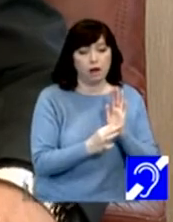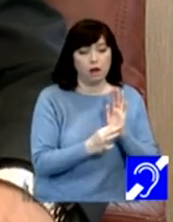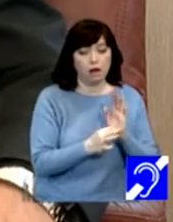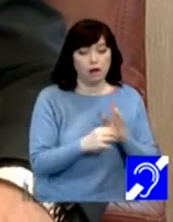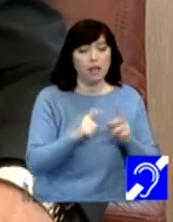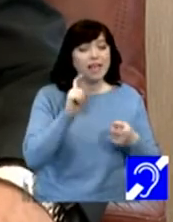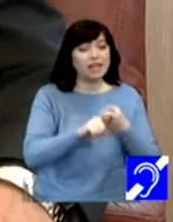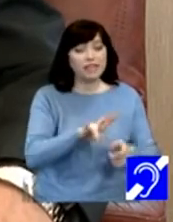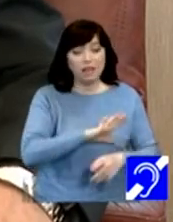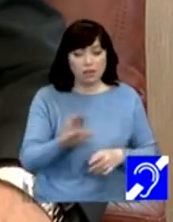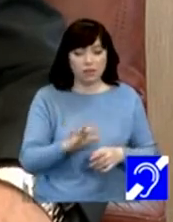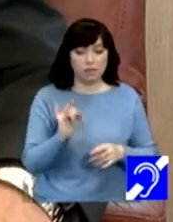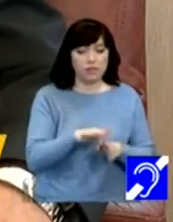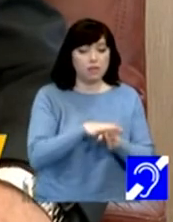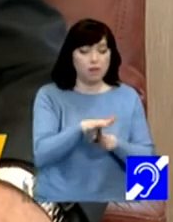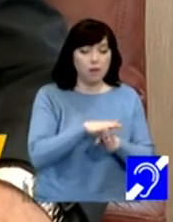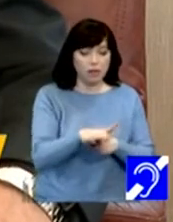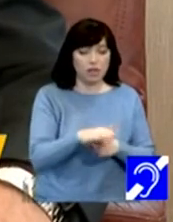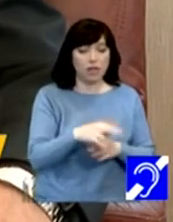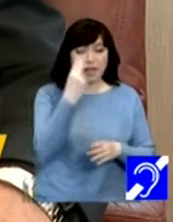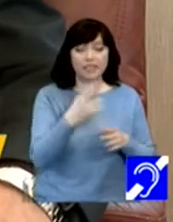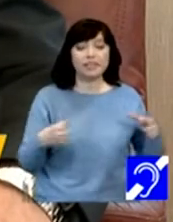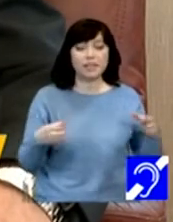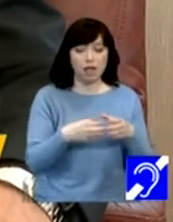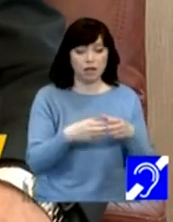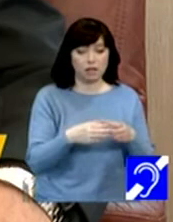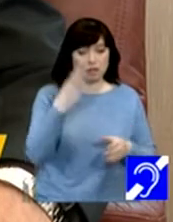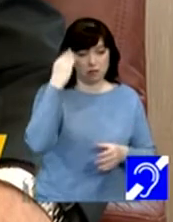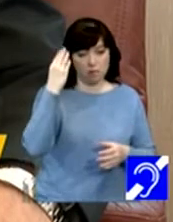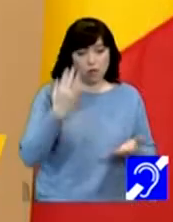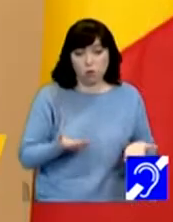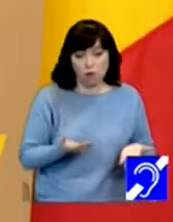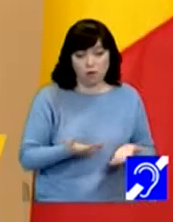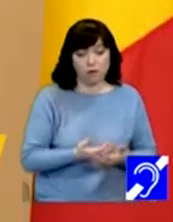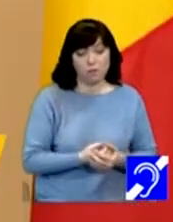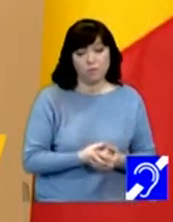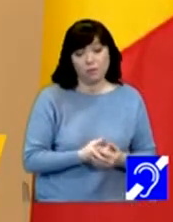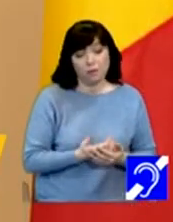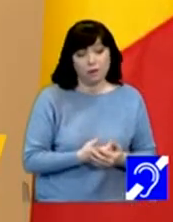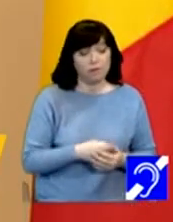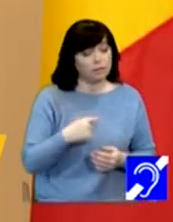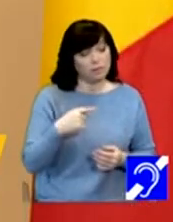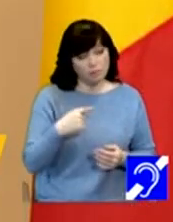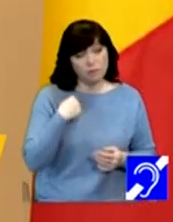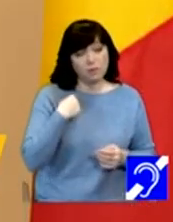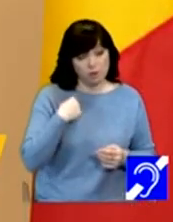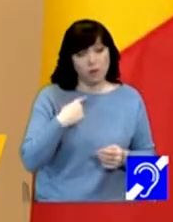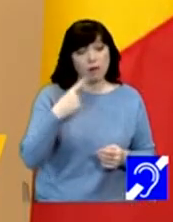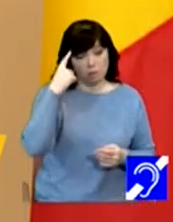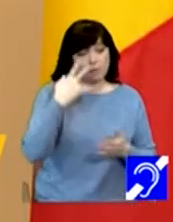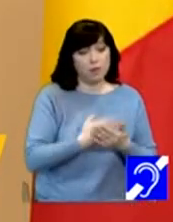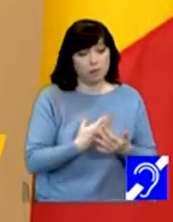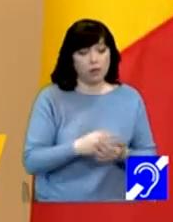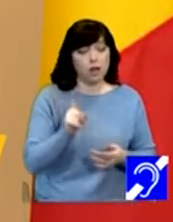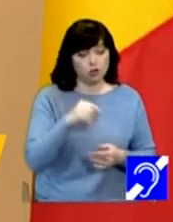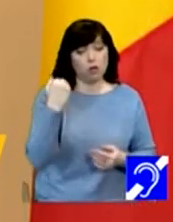suverenității și respectării integrității teritoriale a Republicii Moldova. Eu nu exclud că